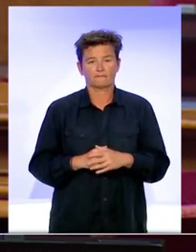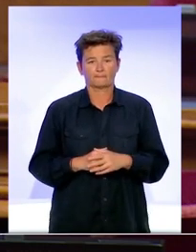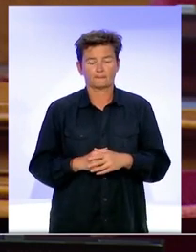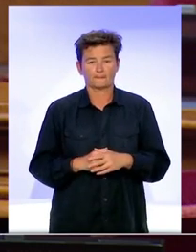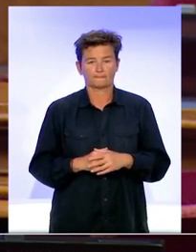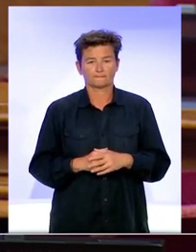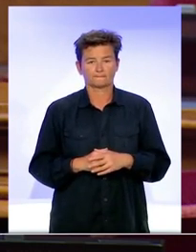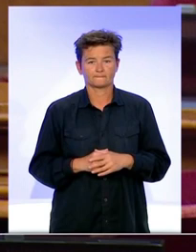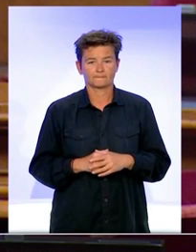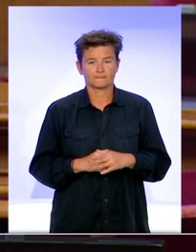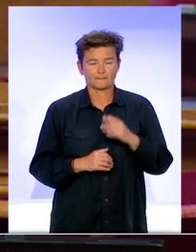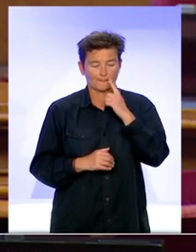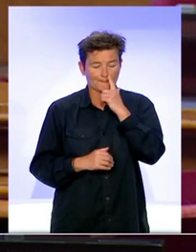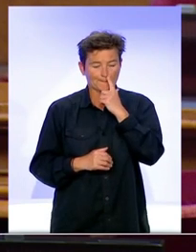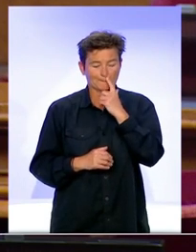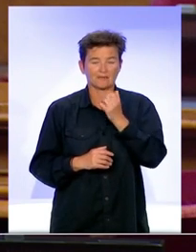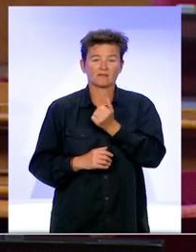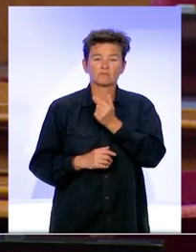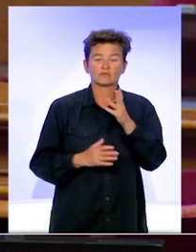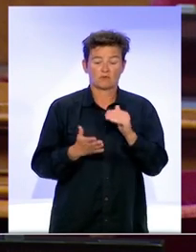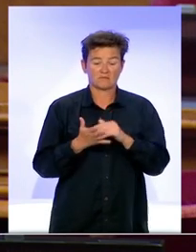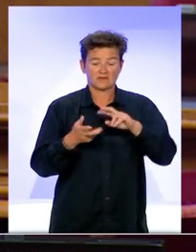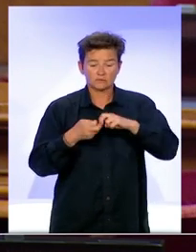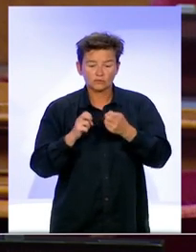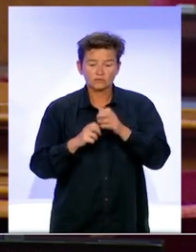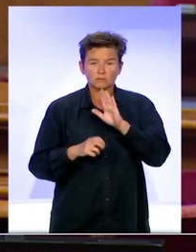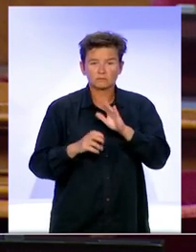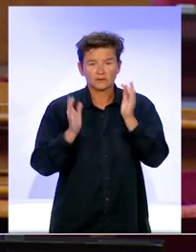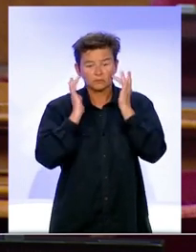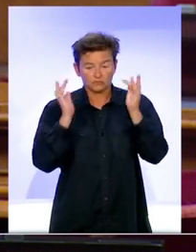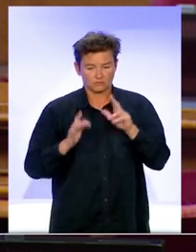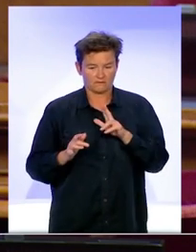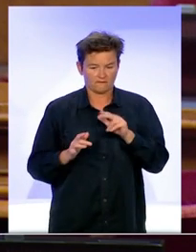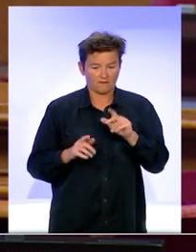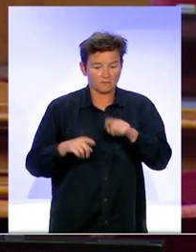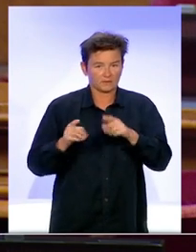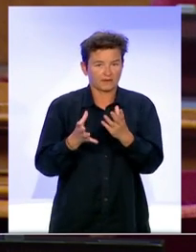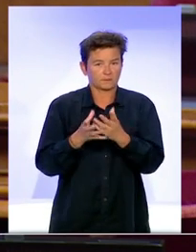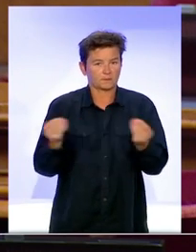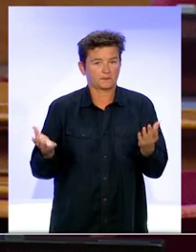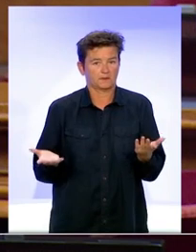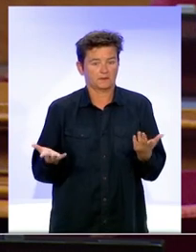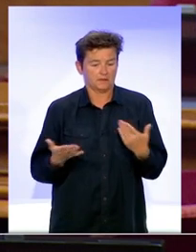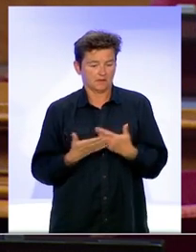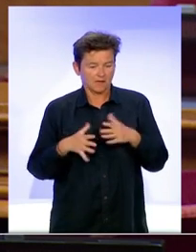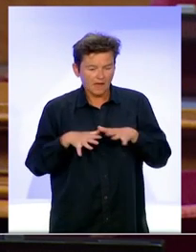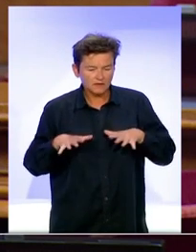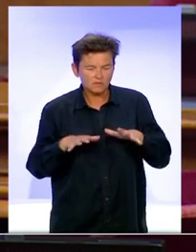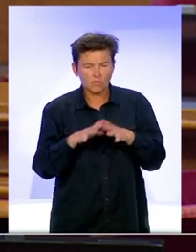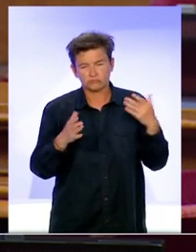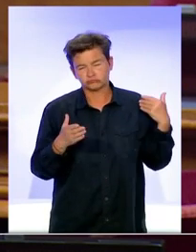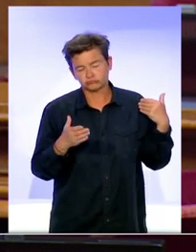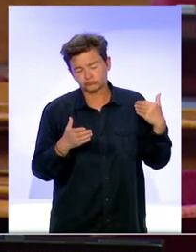emporter. Avec eux, ce sont des milliers de structures culturelles qui risquent de disparaître. Tout ce réseau, patiemment construit pendant